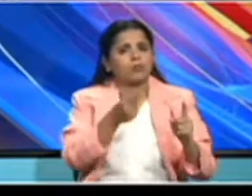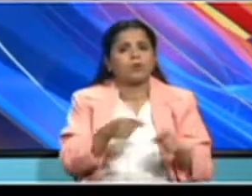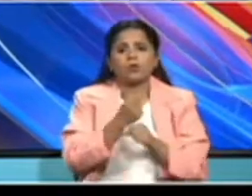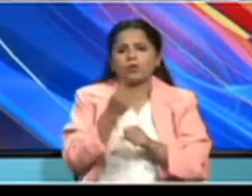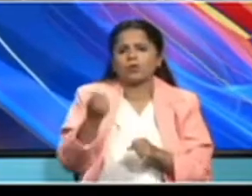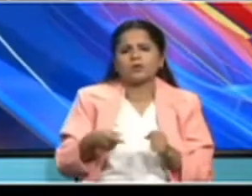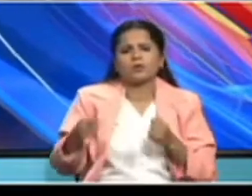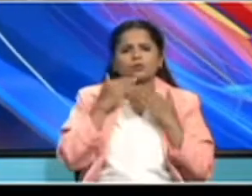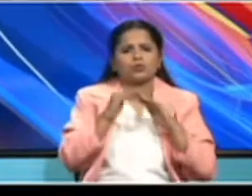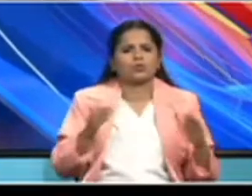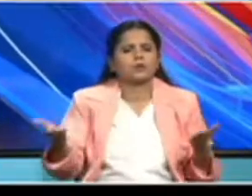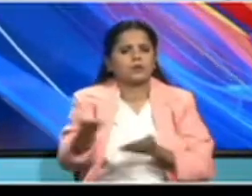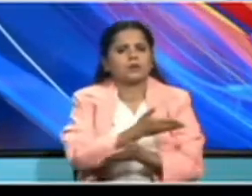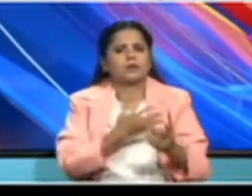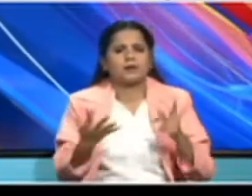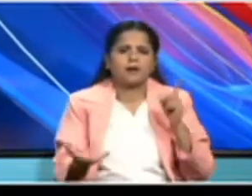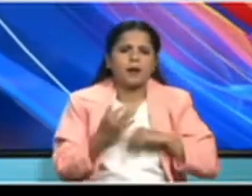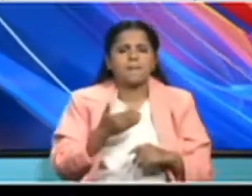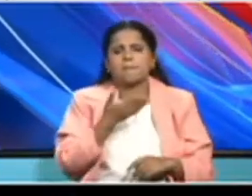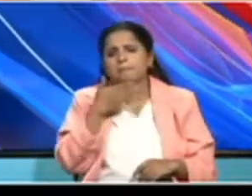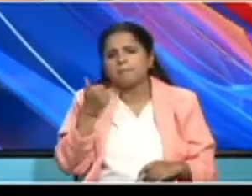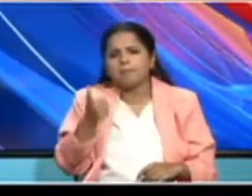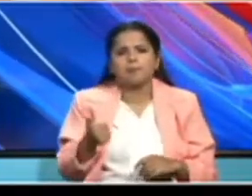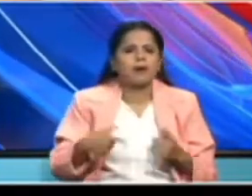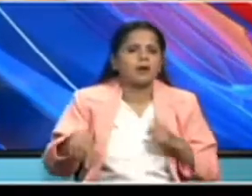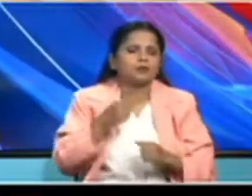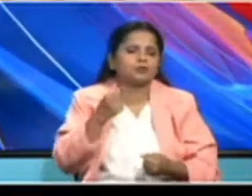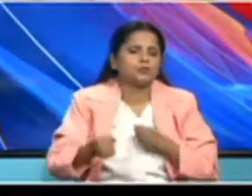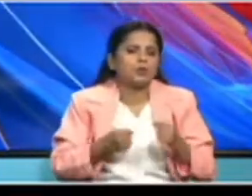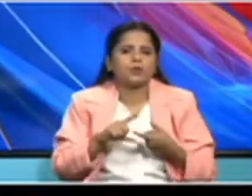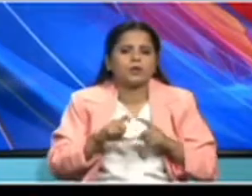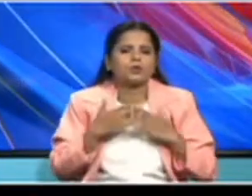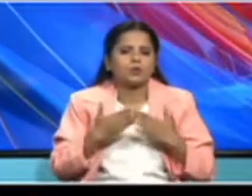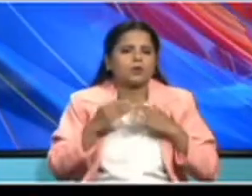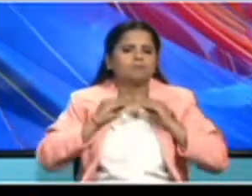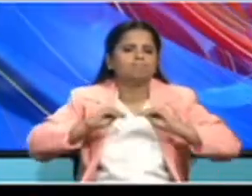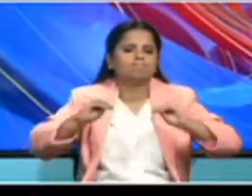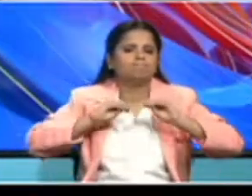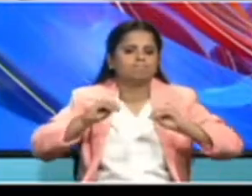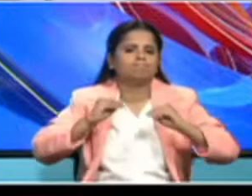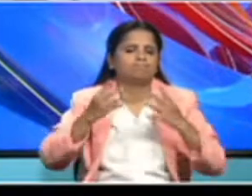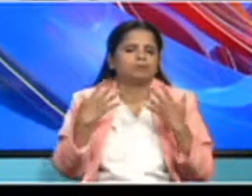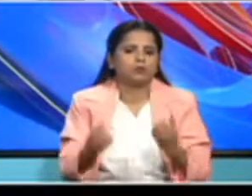के विद्यार्थियों को मिले बेस्ट स्पोर्ट्स एजुकेशन।